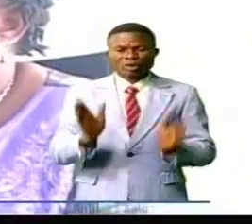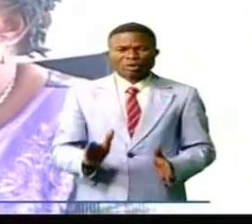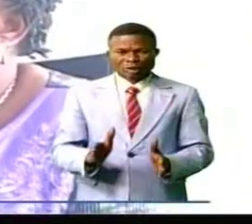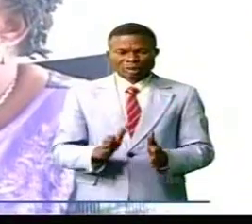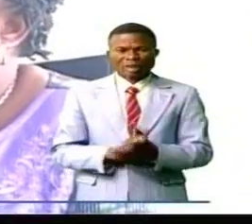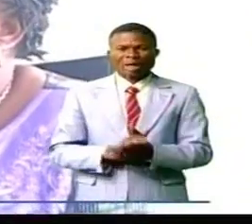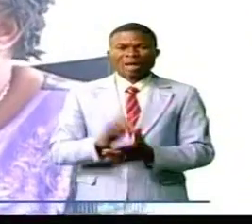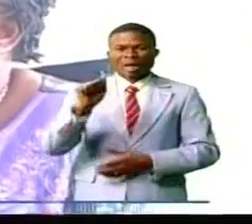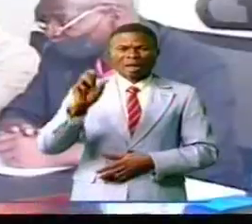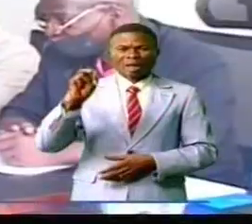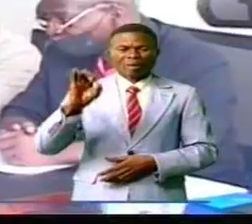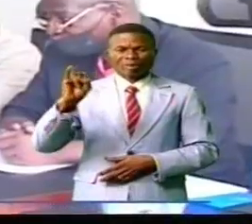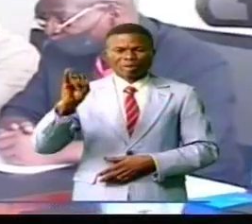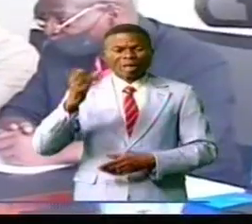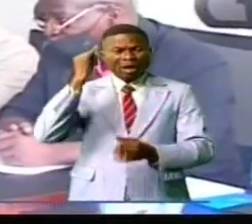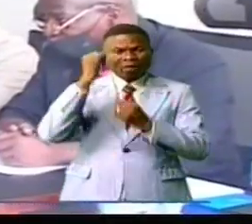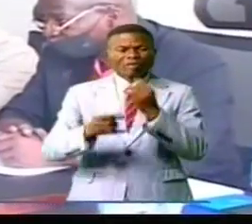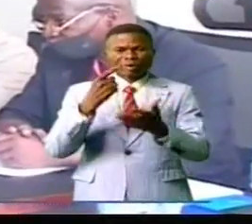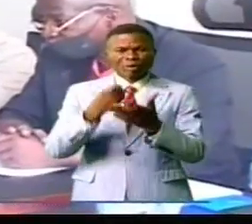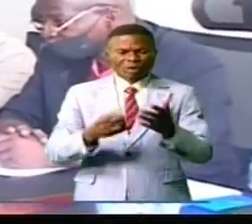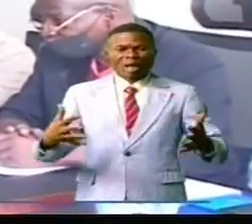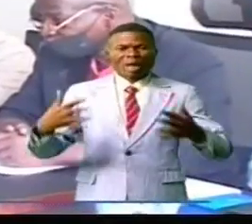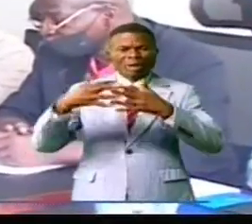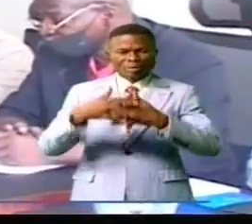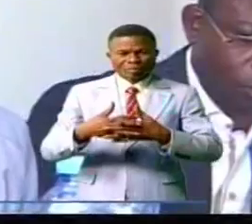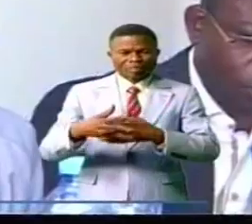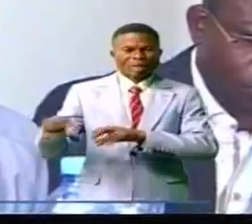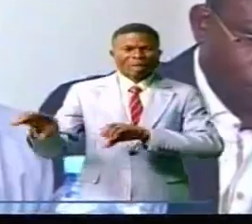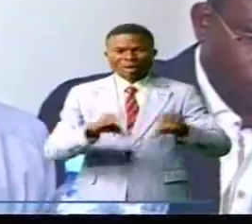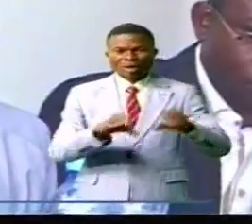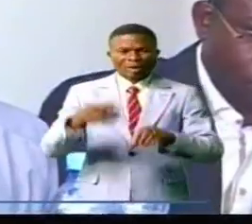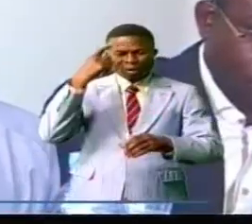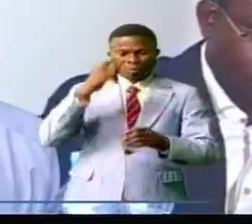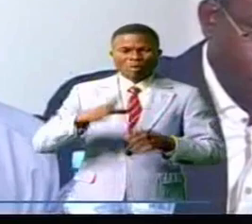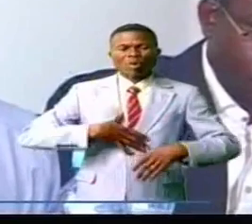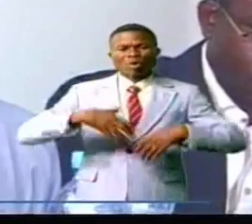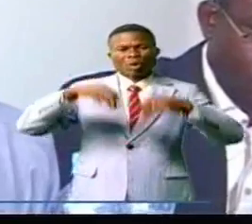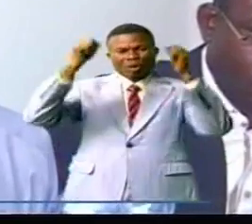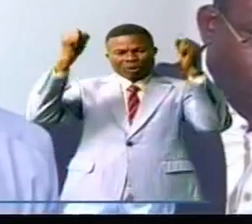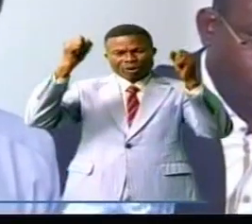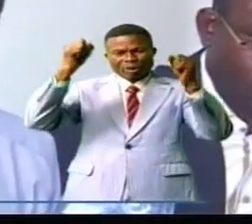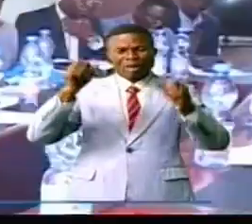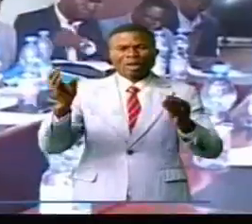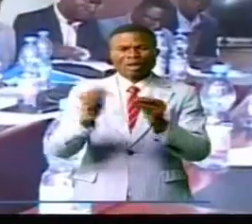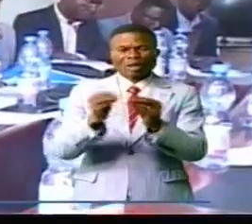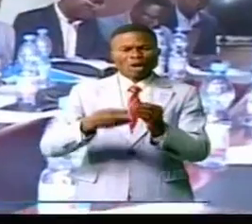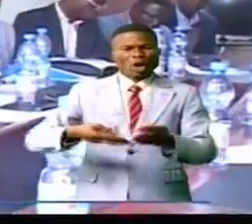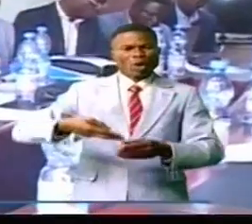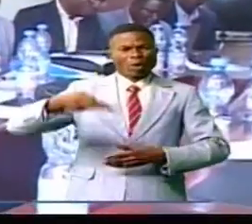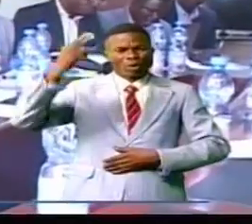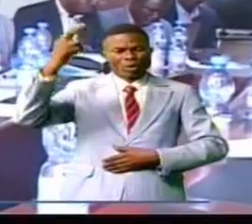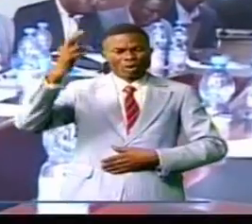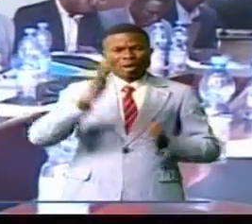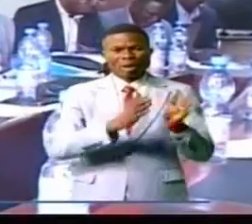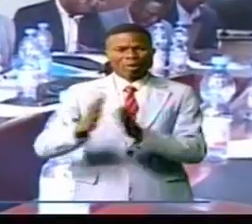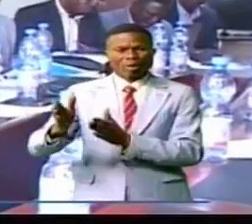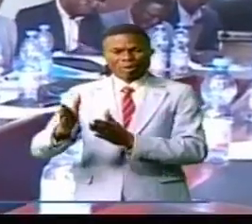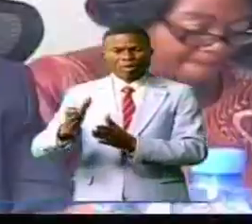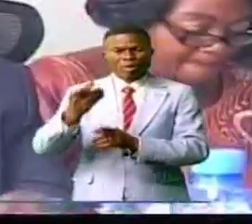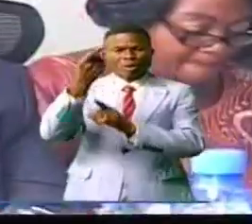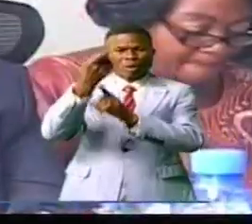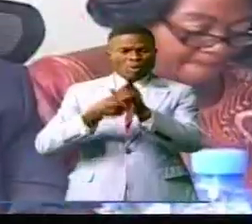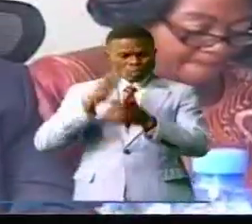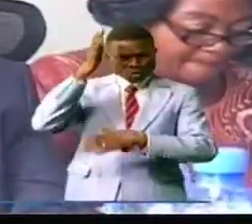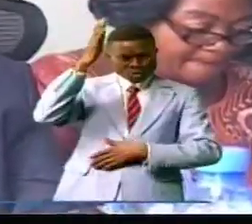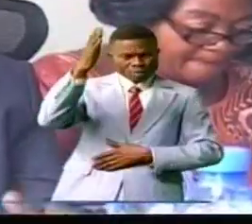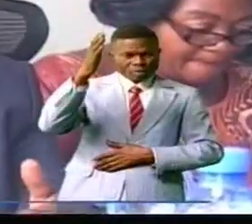Mirimo, avec comme finalité l'harmonisation des actions pour la validation de l'atelier de haut niveau prévu dans les tout prochains